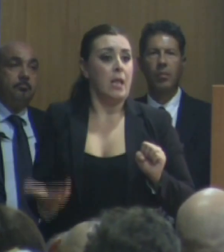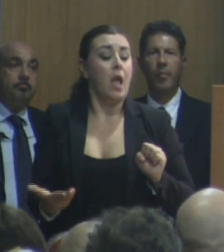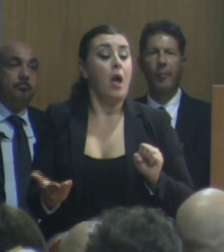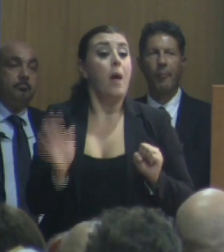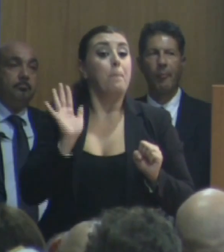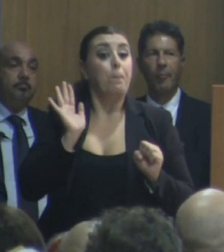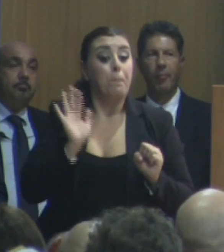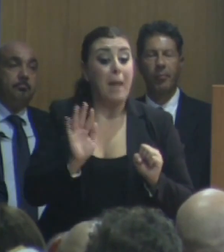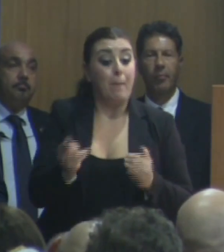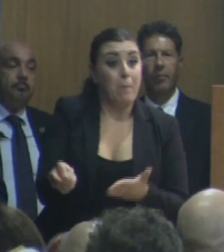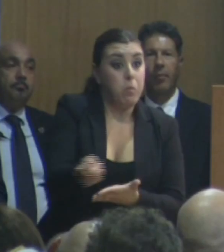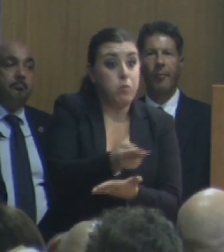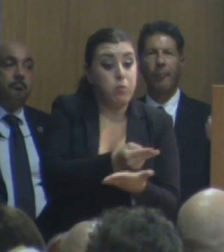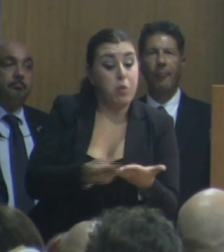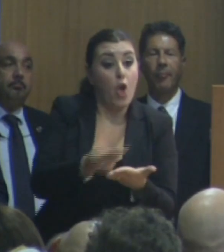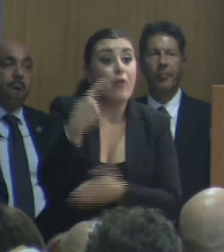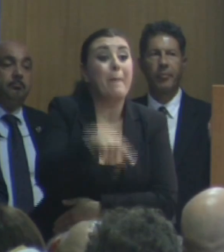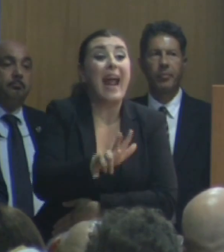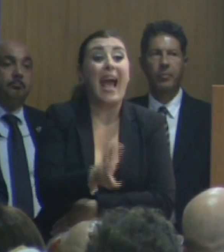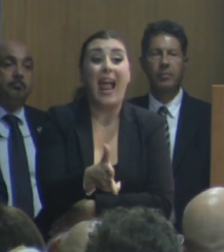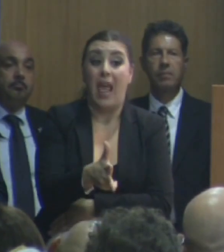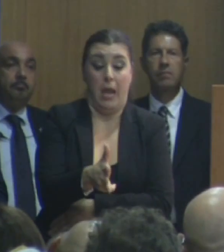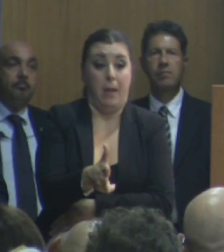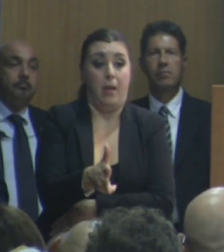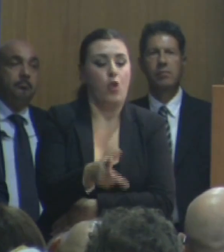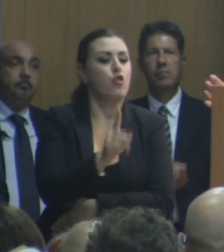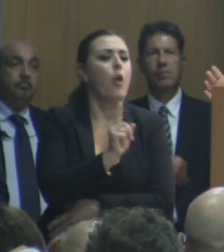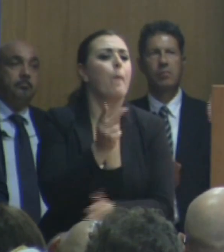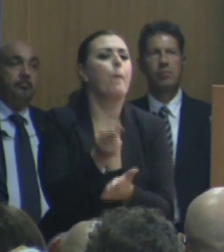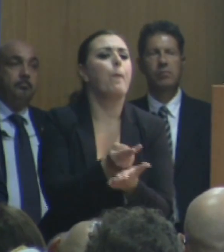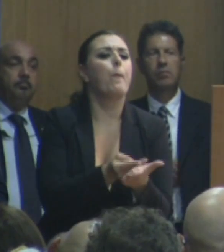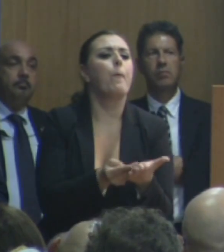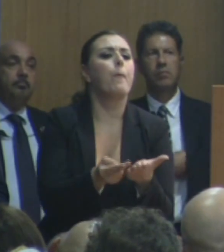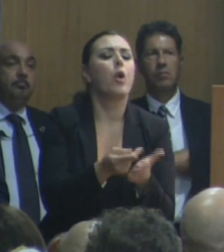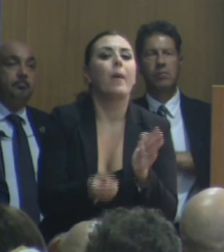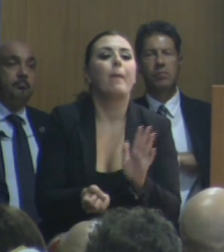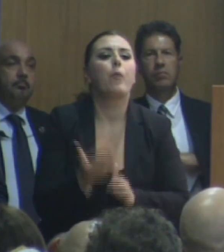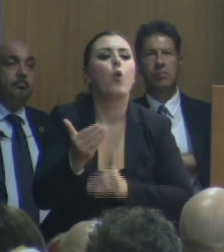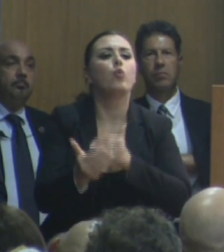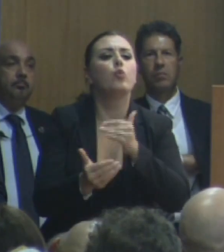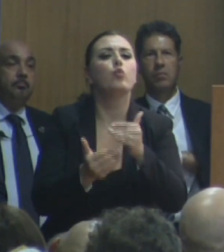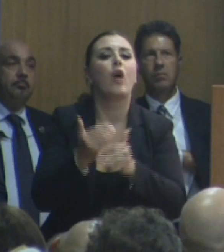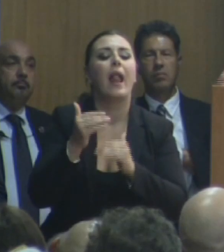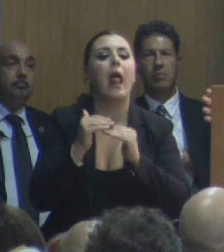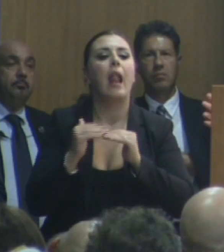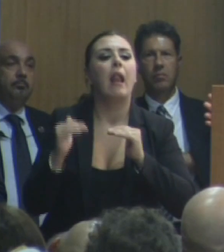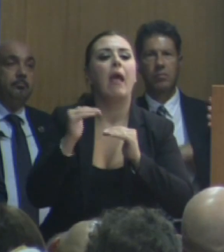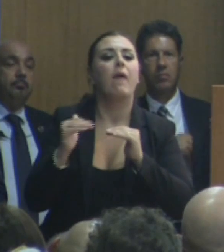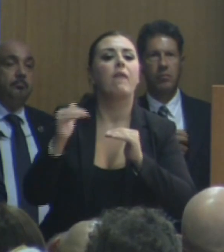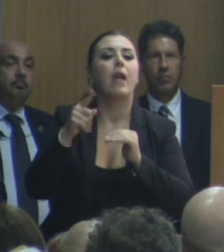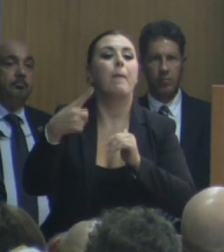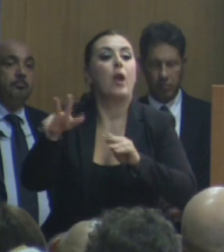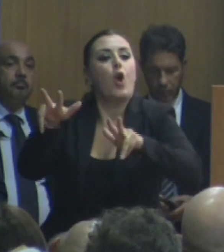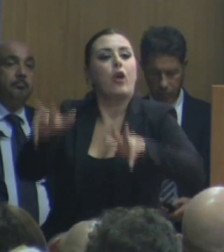questo progetto per la Calabria non è un progetto per produrre a vari livelli di consenso.